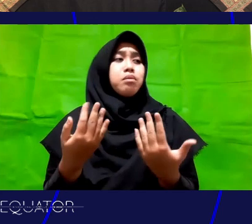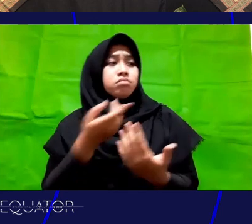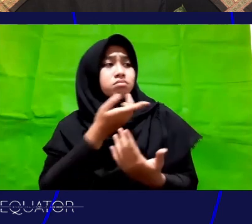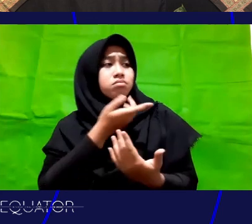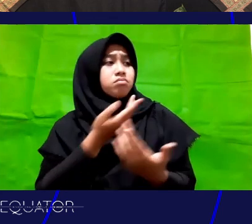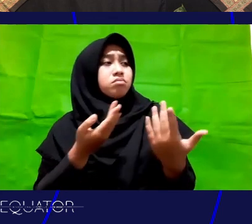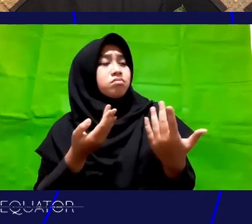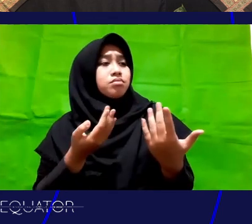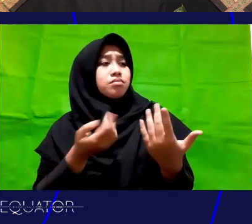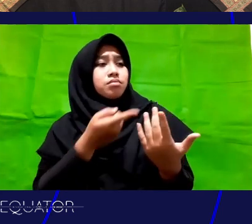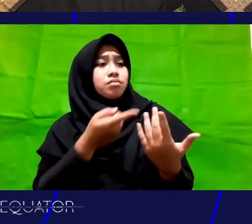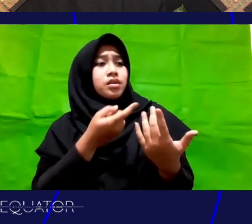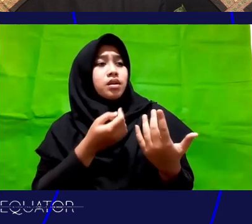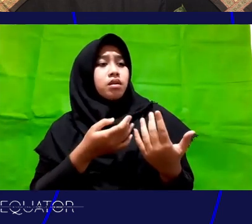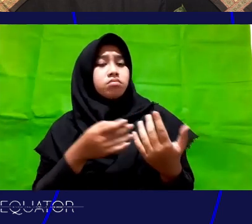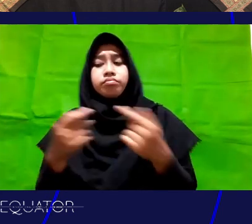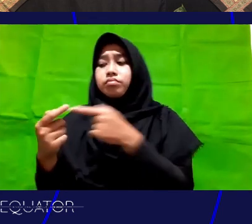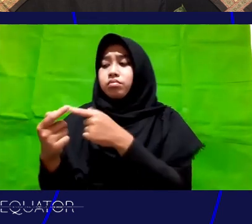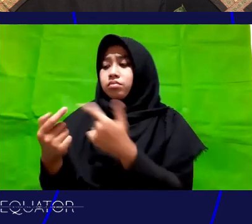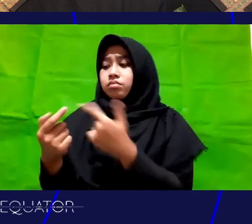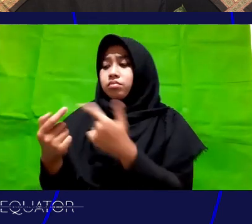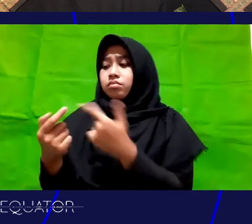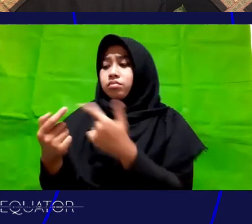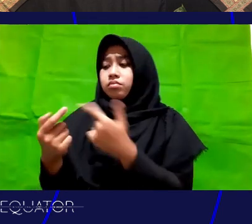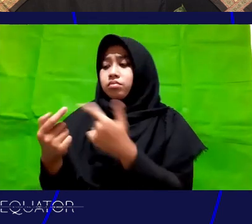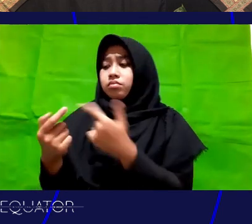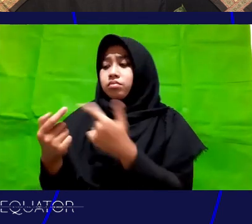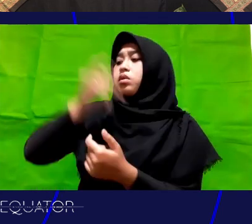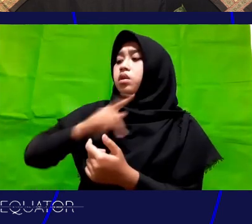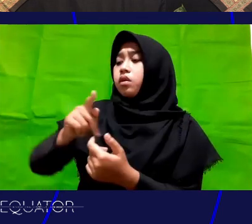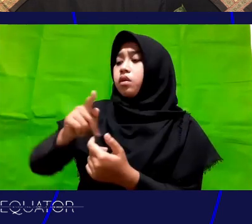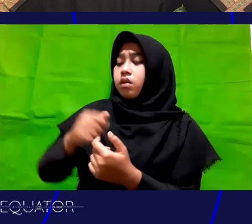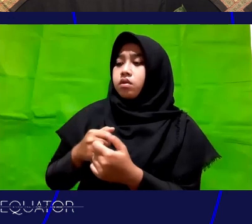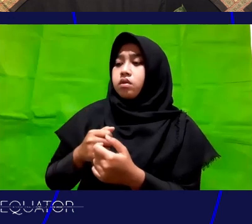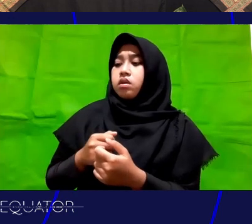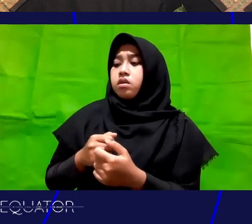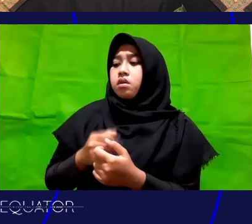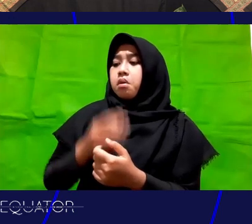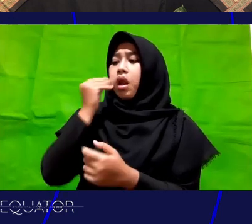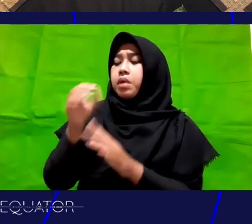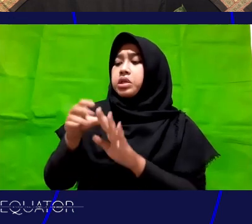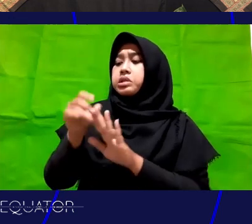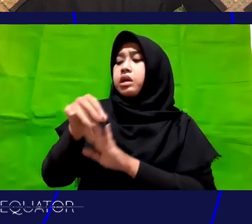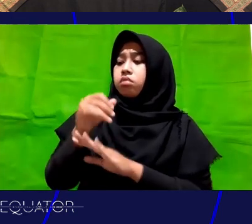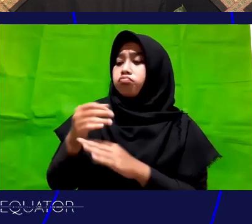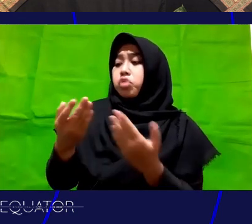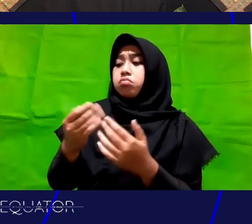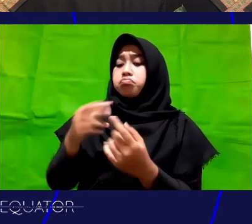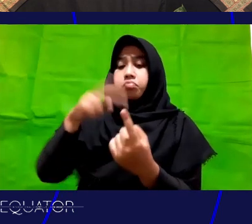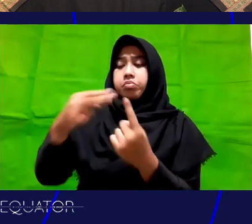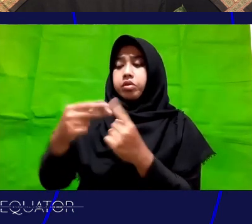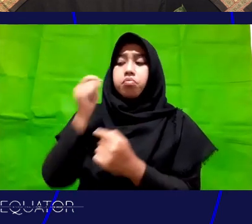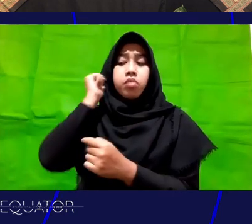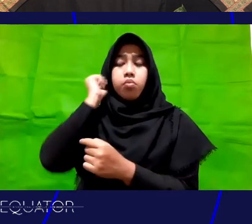Ya tahu jiwa kita. Iya, kayak yang kita cari sih. Atau mungkin dari perempuan lain kali. Ya